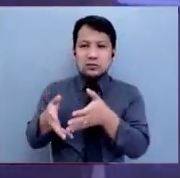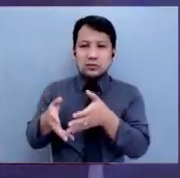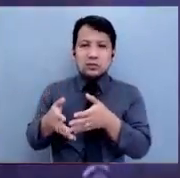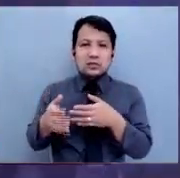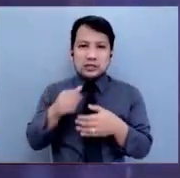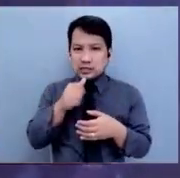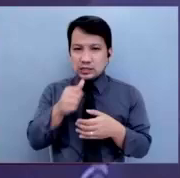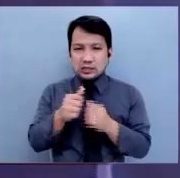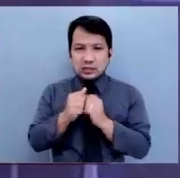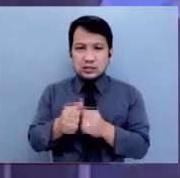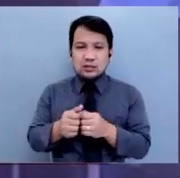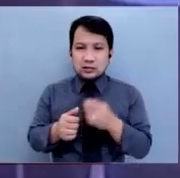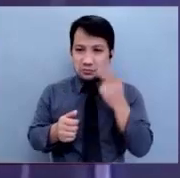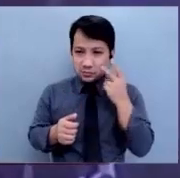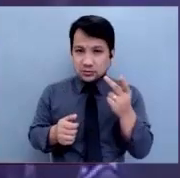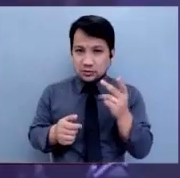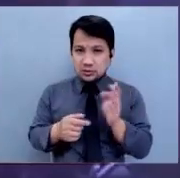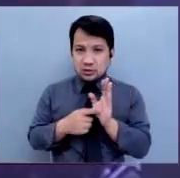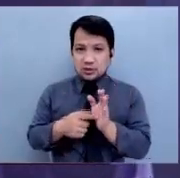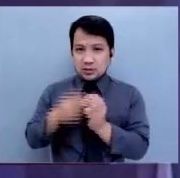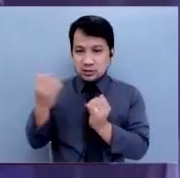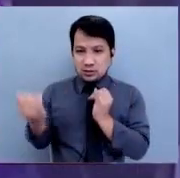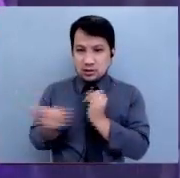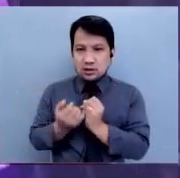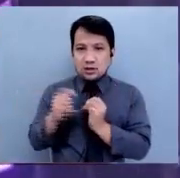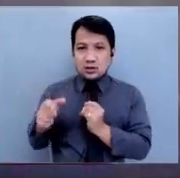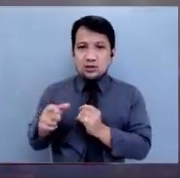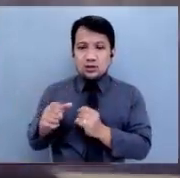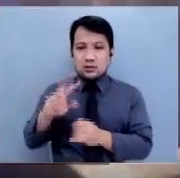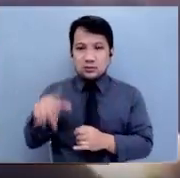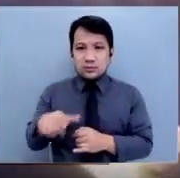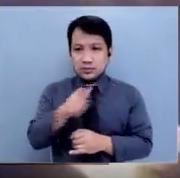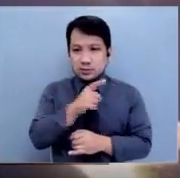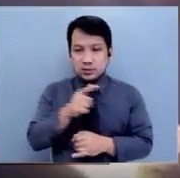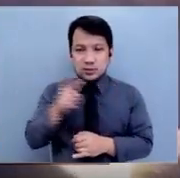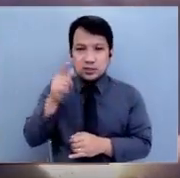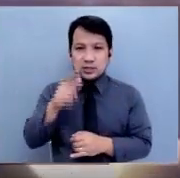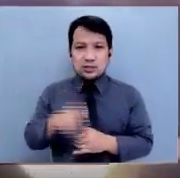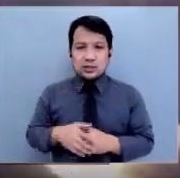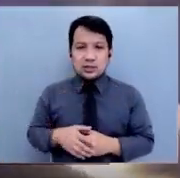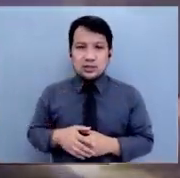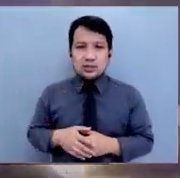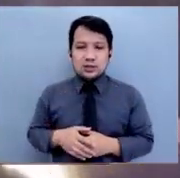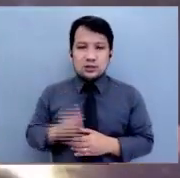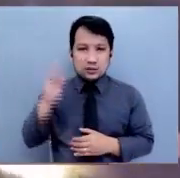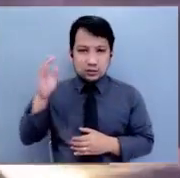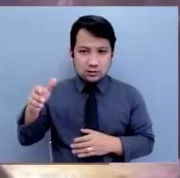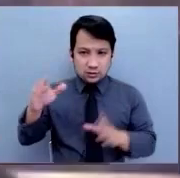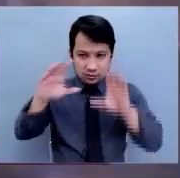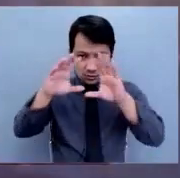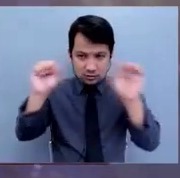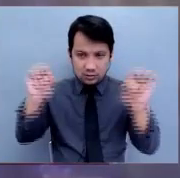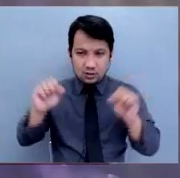Si Chris din ang nagpakilala kay Vice President Lenny Robredo. Future President!